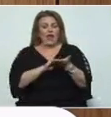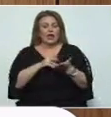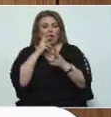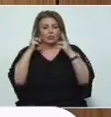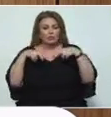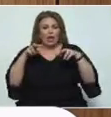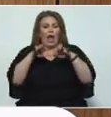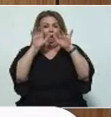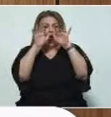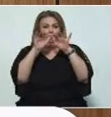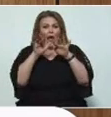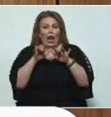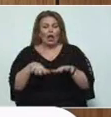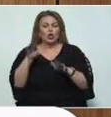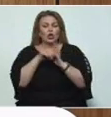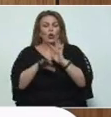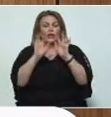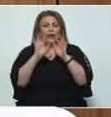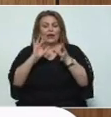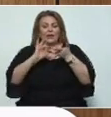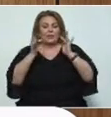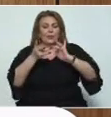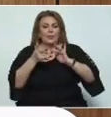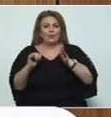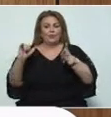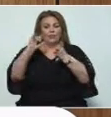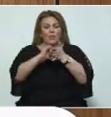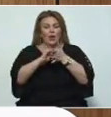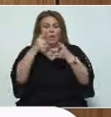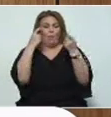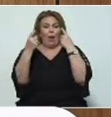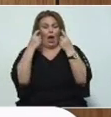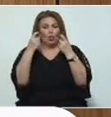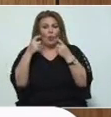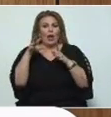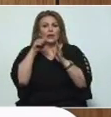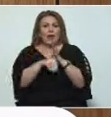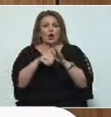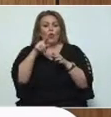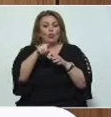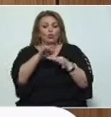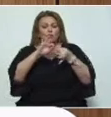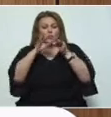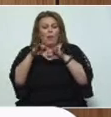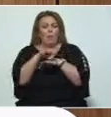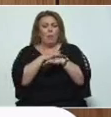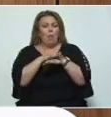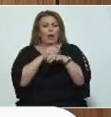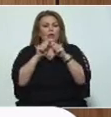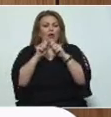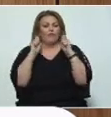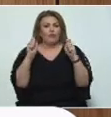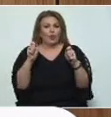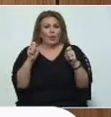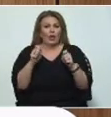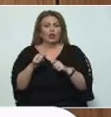inventarlaşdırıldı, elektron sistemə toplandı bu məlumatlar və onun nəticəsində artıq bir müvafiq baza formalaşdırıldı.